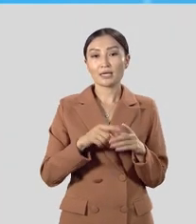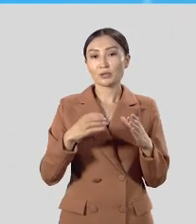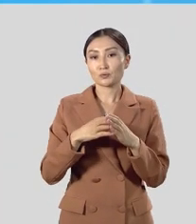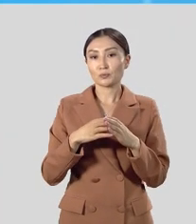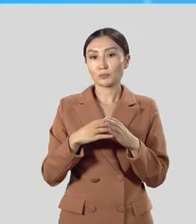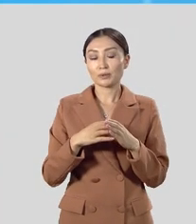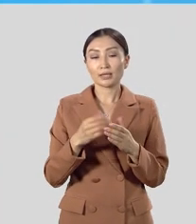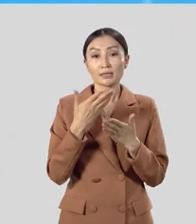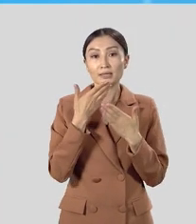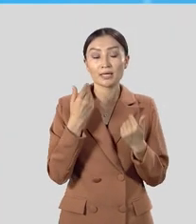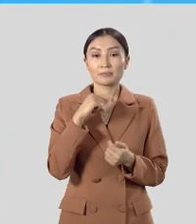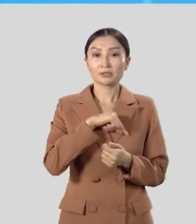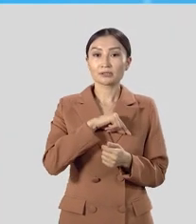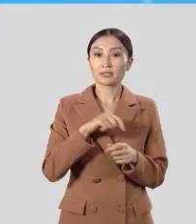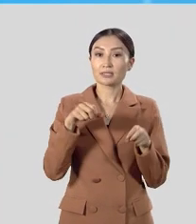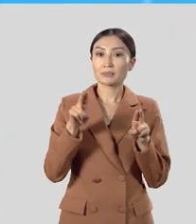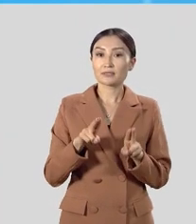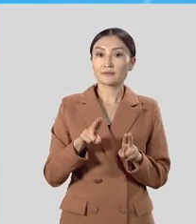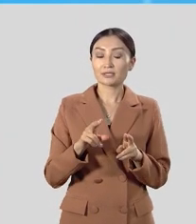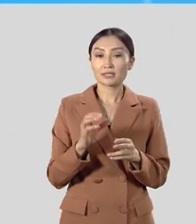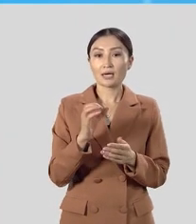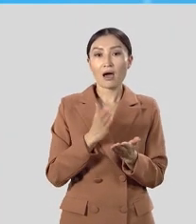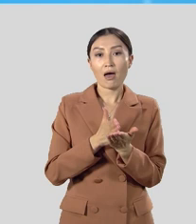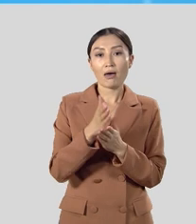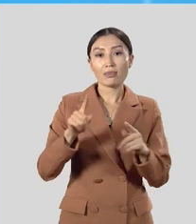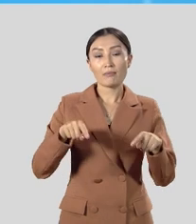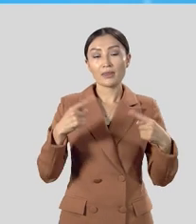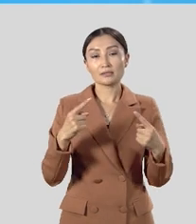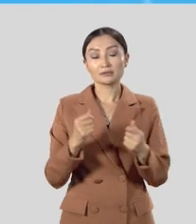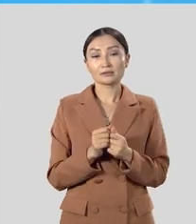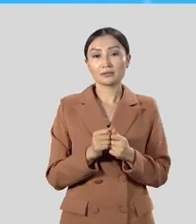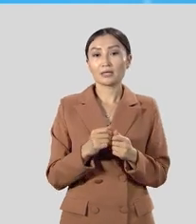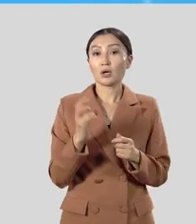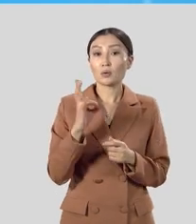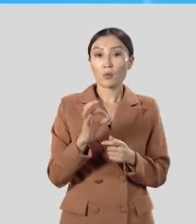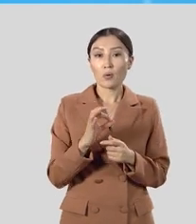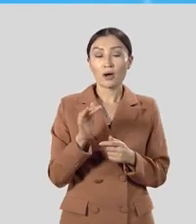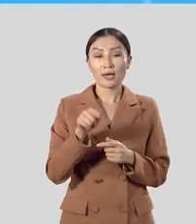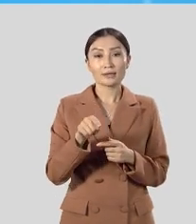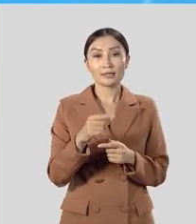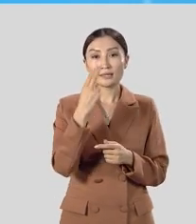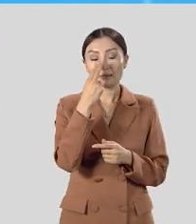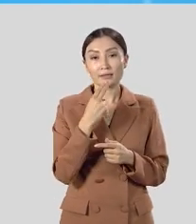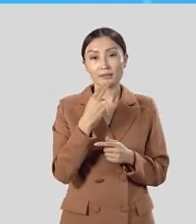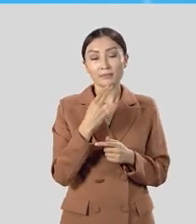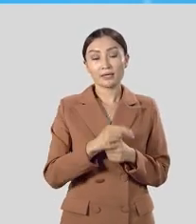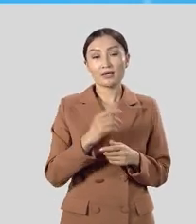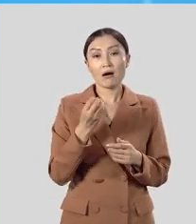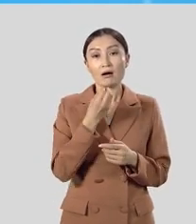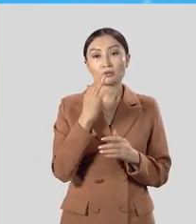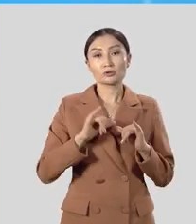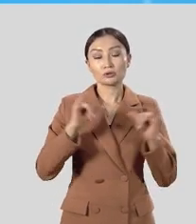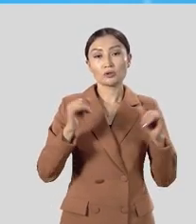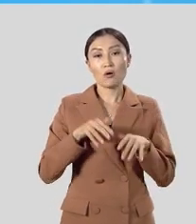группы растений нет признаков специфической адаптации к условиям обитания, однако они обычно имеют хорошо